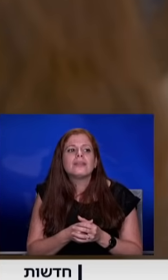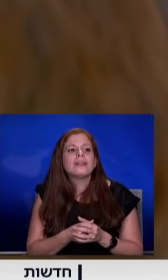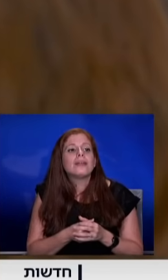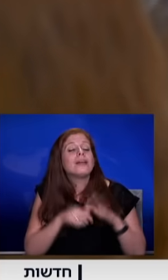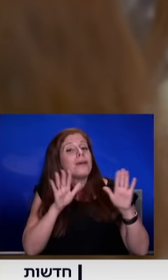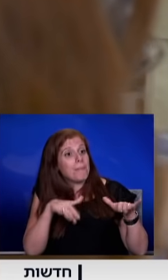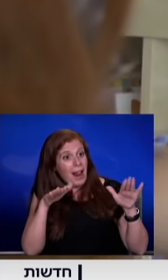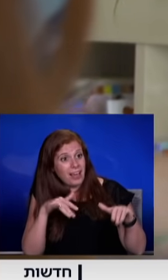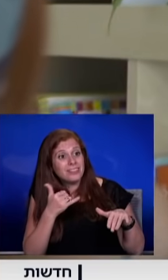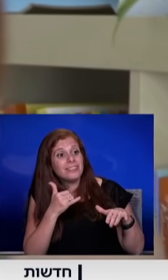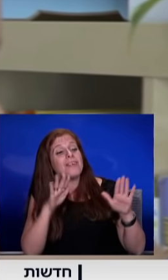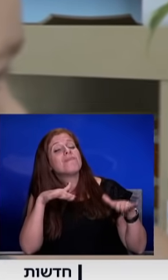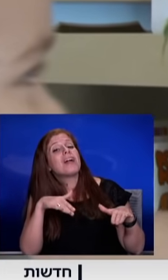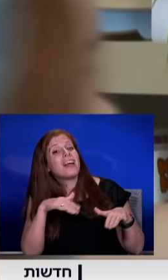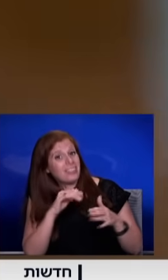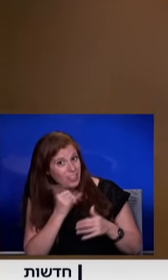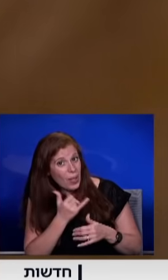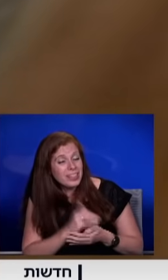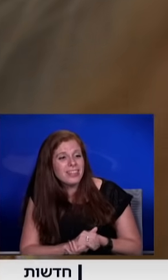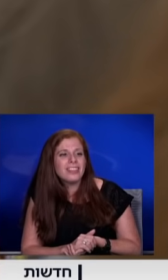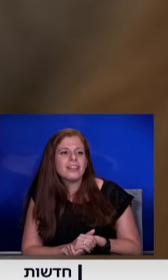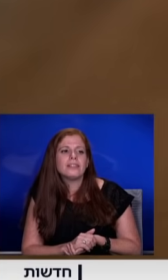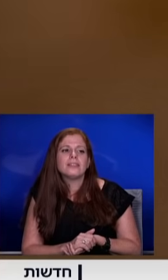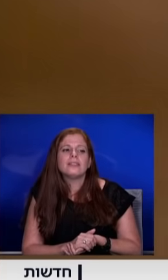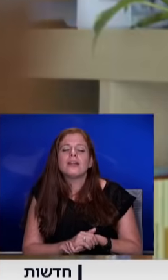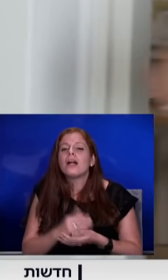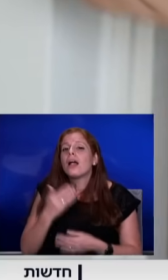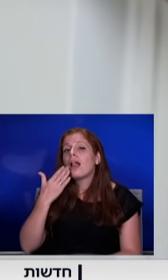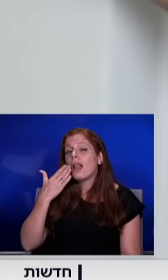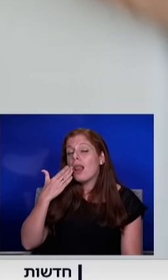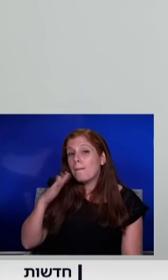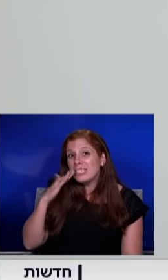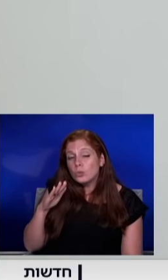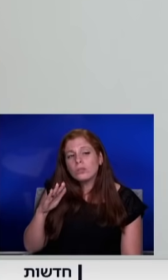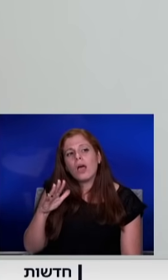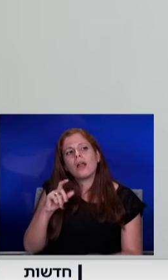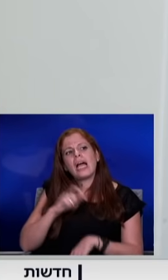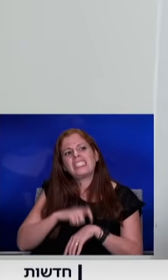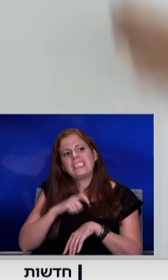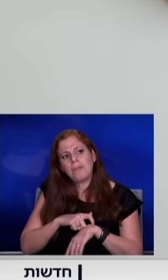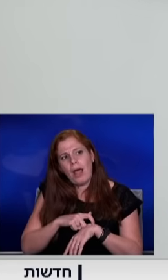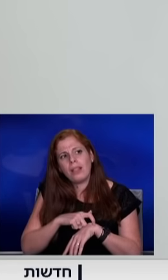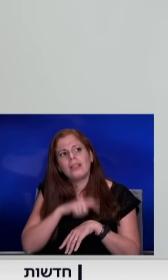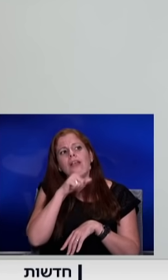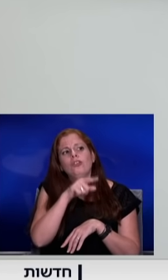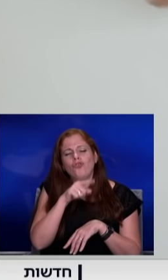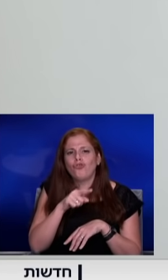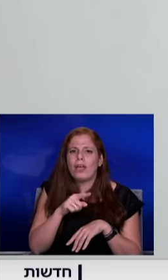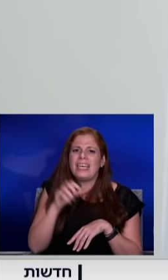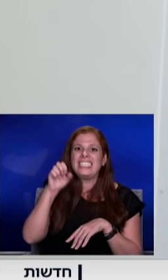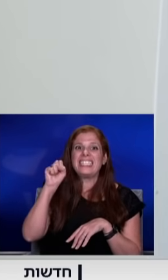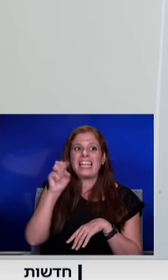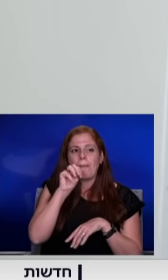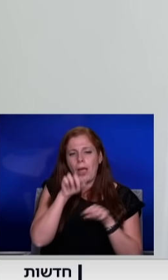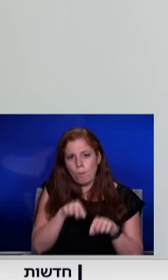אני אוהק אינג'ל קטן, נכון? למזוזה לקח זמן להתרגל לעובדה שסנטה מריה פה היא על הקיר, וכשדפקנו את